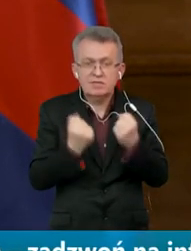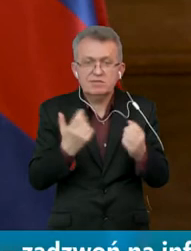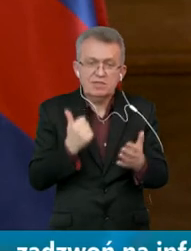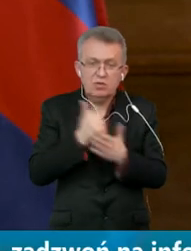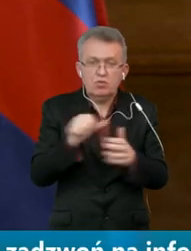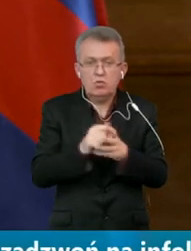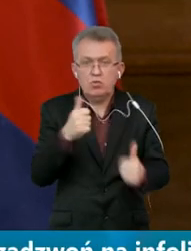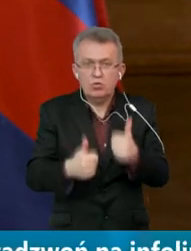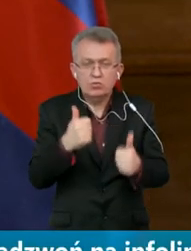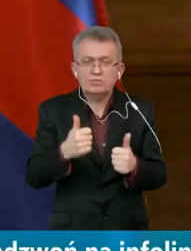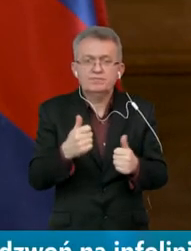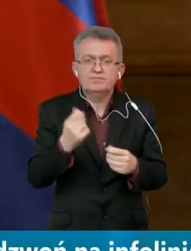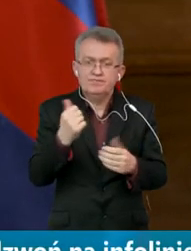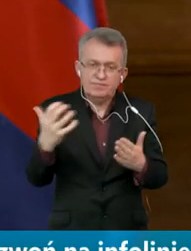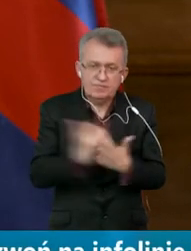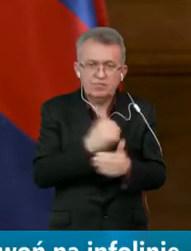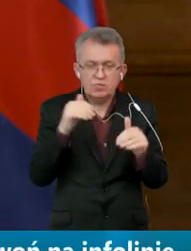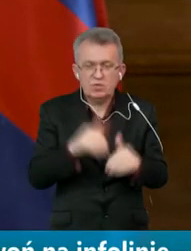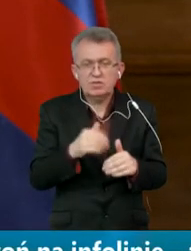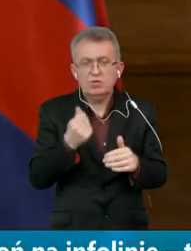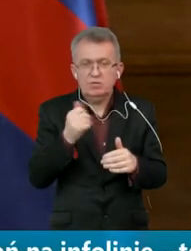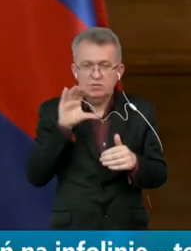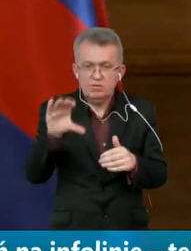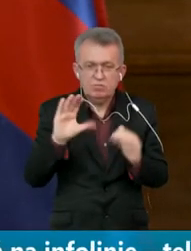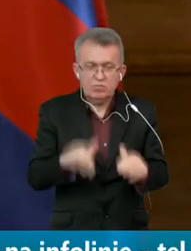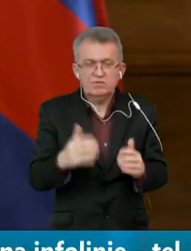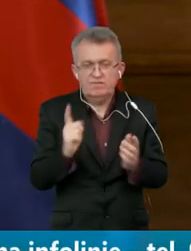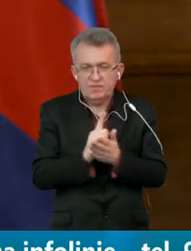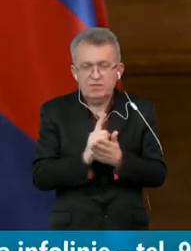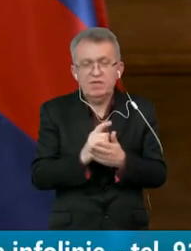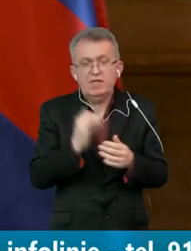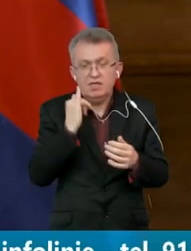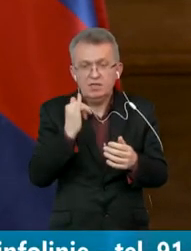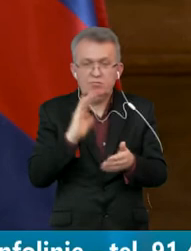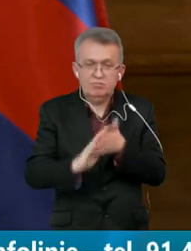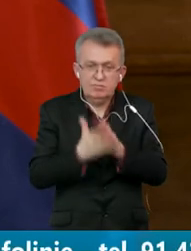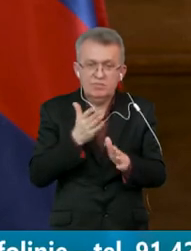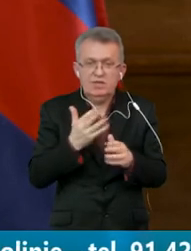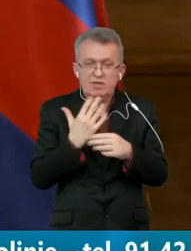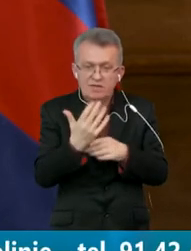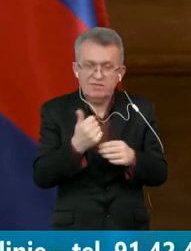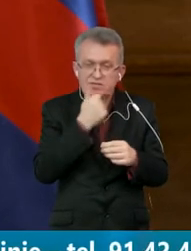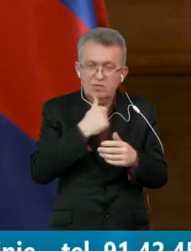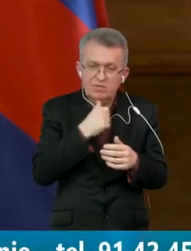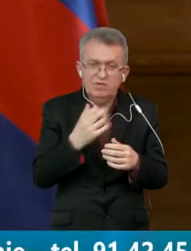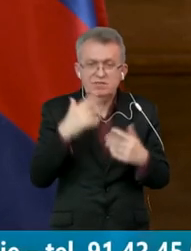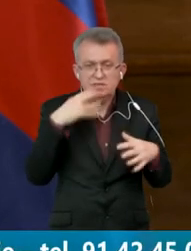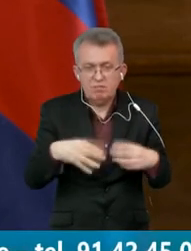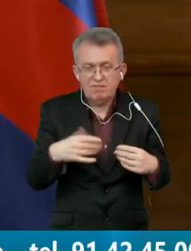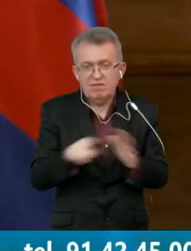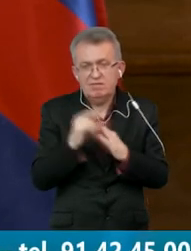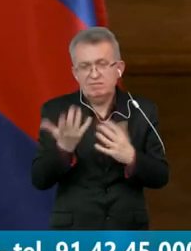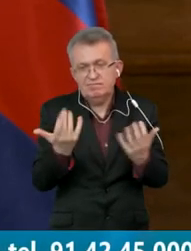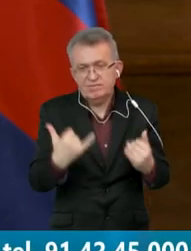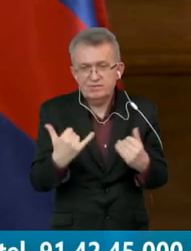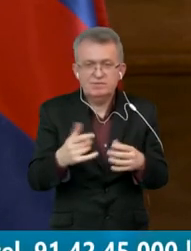tych konkursach, uzyskiwać dofinansowanie, bardzo wysokie zresztą, i porządkować właśnie trawniki, place, tworząc place zabaw, ogródki,